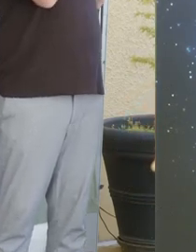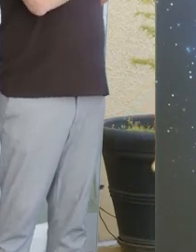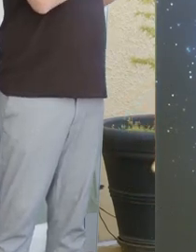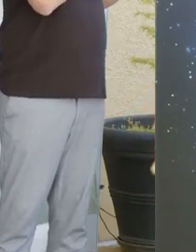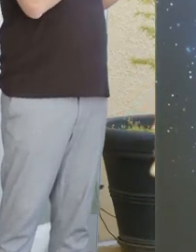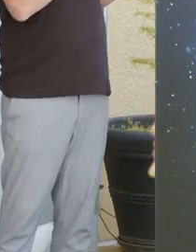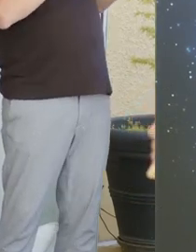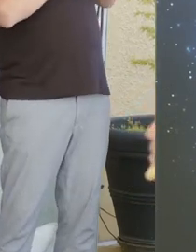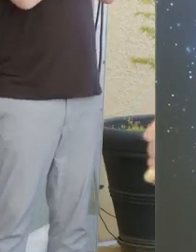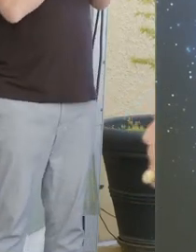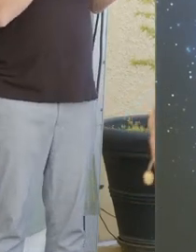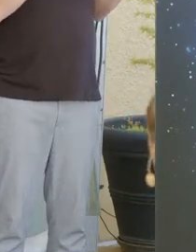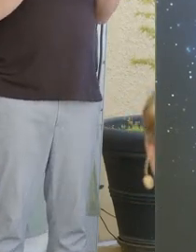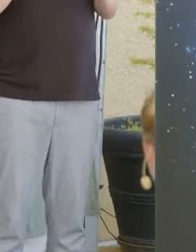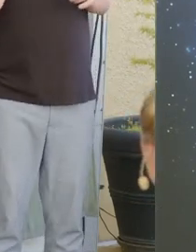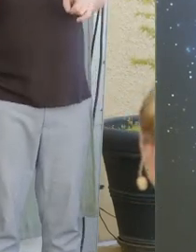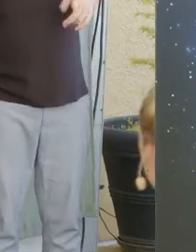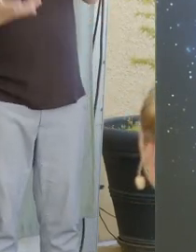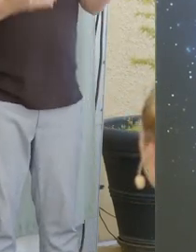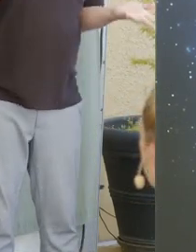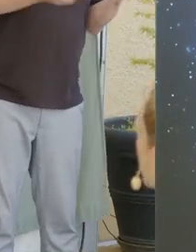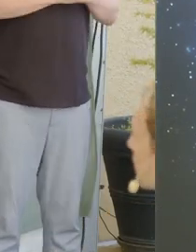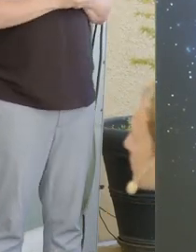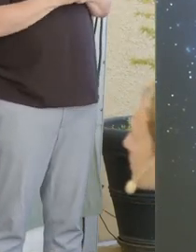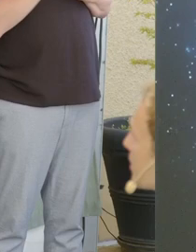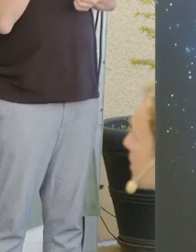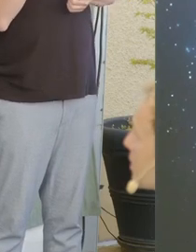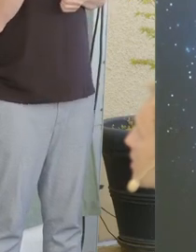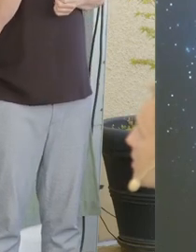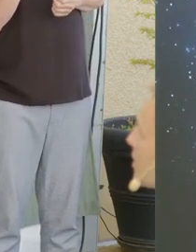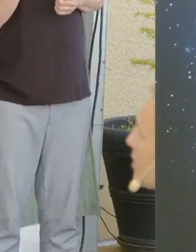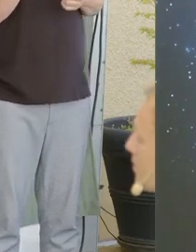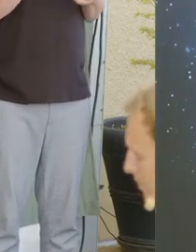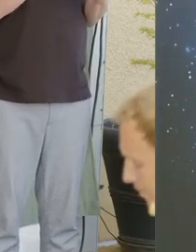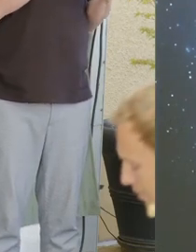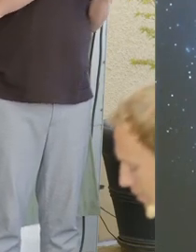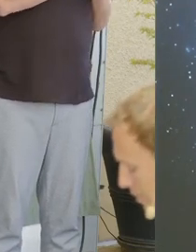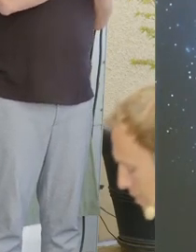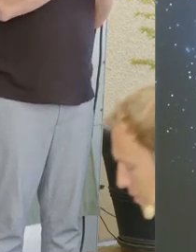Men AI innebär egentligen framför allt att det har kommit en massa nya forskningsmetoder.